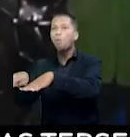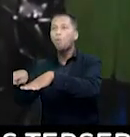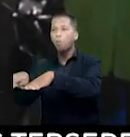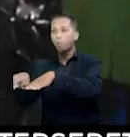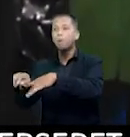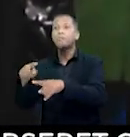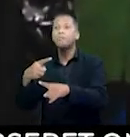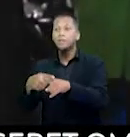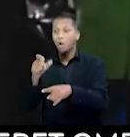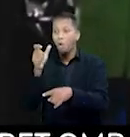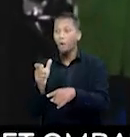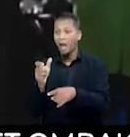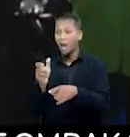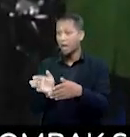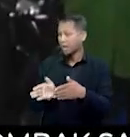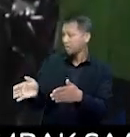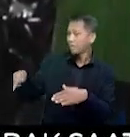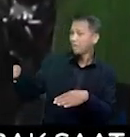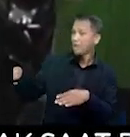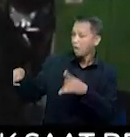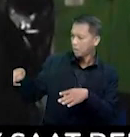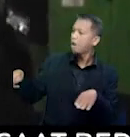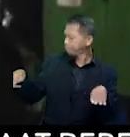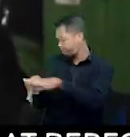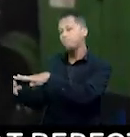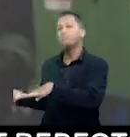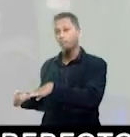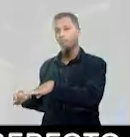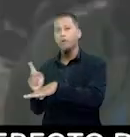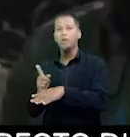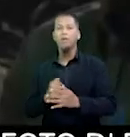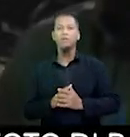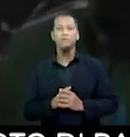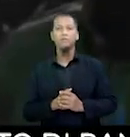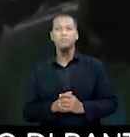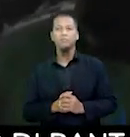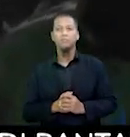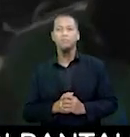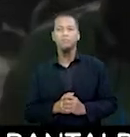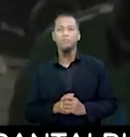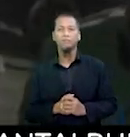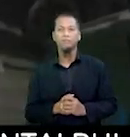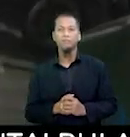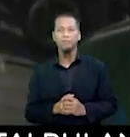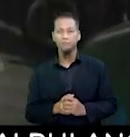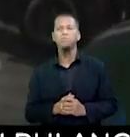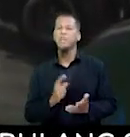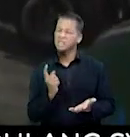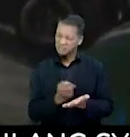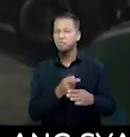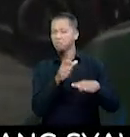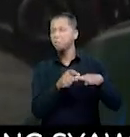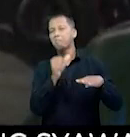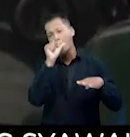yang kayaknya dia adu banteng nih urusan ini. Karena yang paling parah dia ini. Itu pasti itu yakin itu. Karena posisi dia keluar